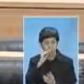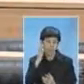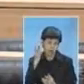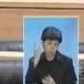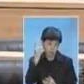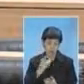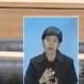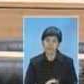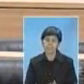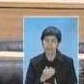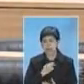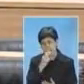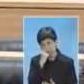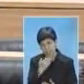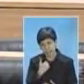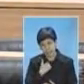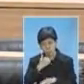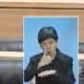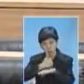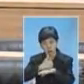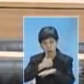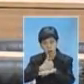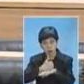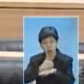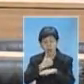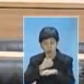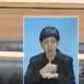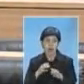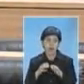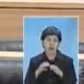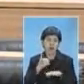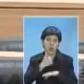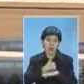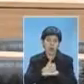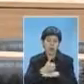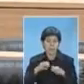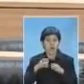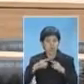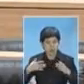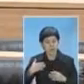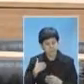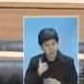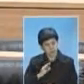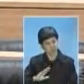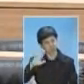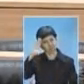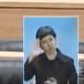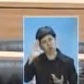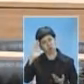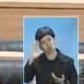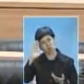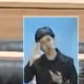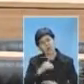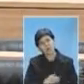ดิฉันก็เห็นท่านหัวหน้านะคะท่านผู้นำฝ่ายค้านเนี่ยยกมือท่าน